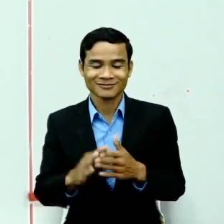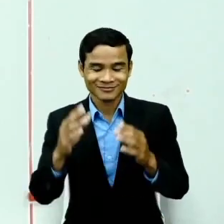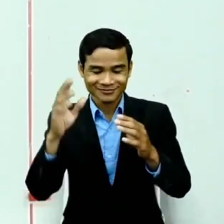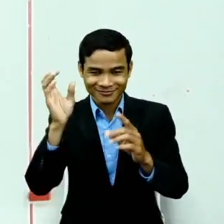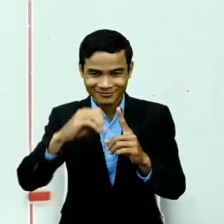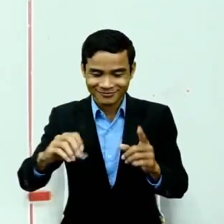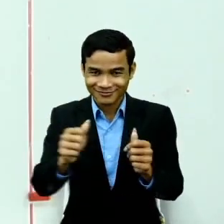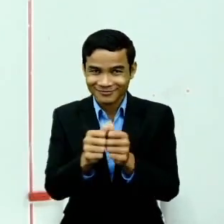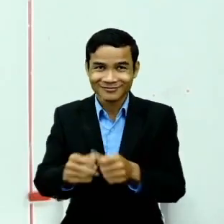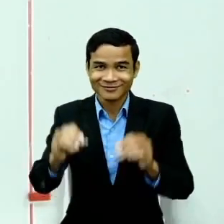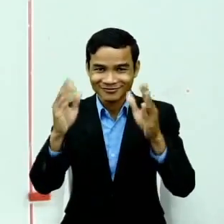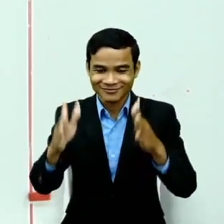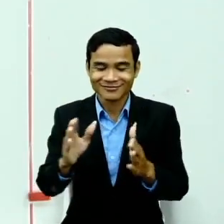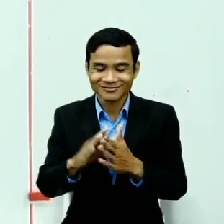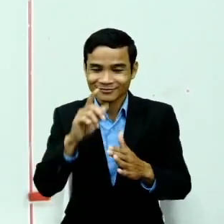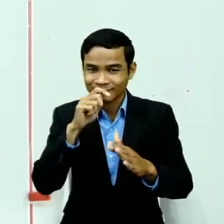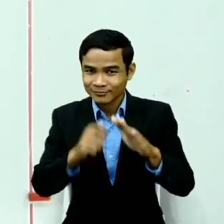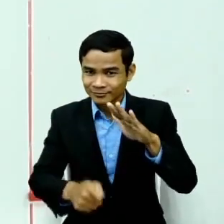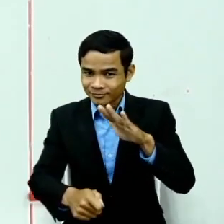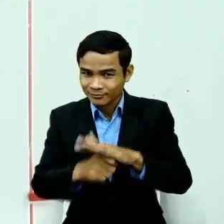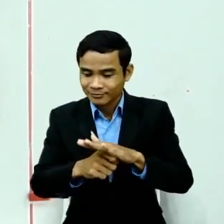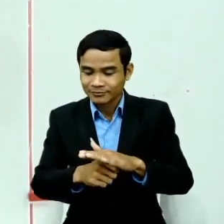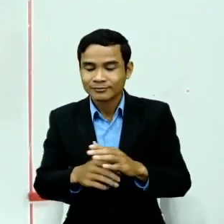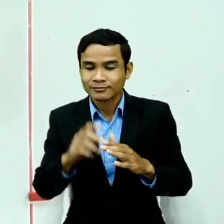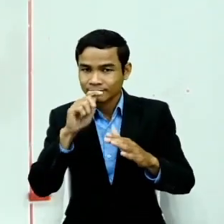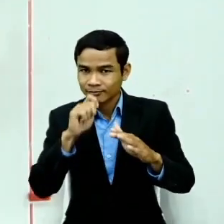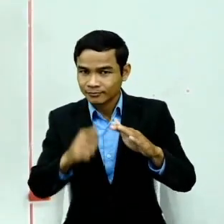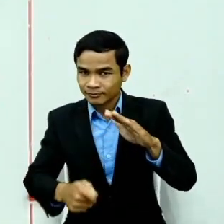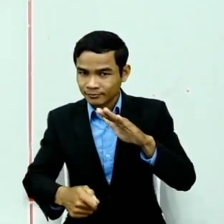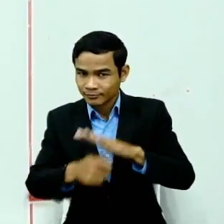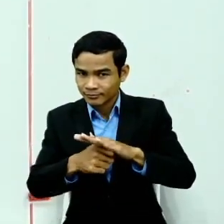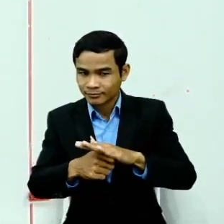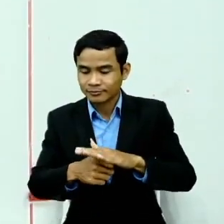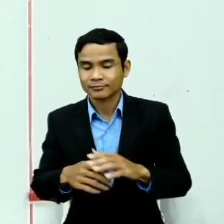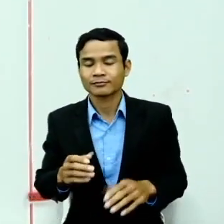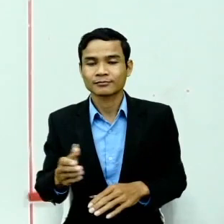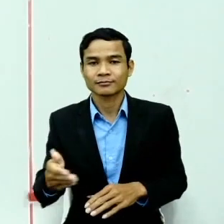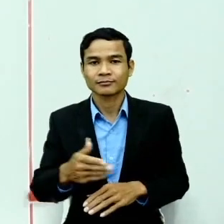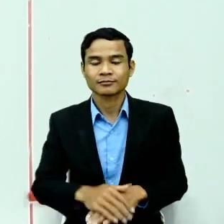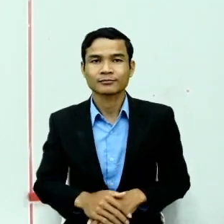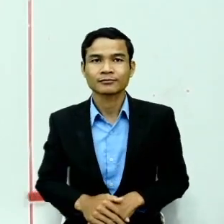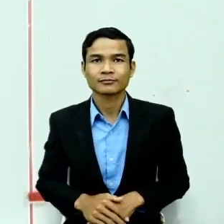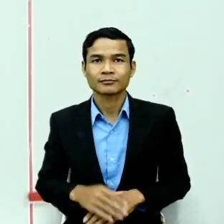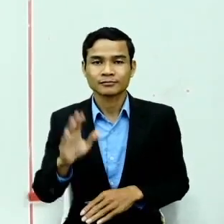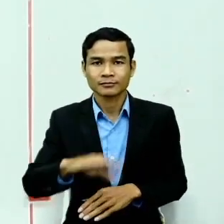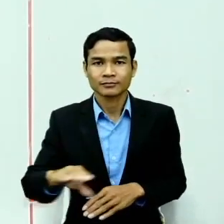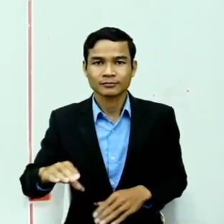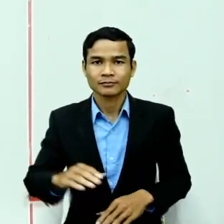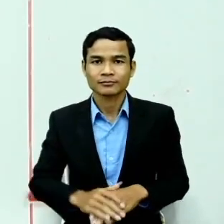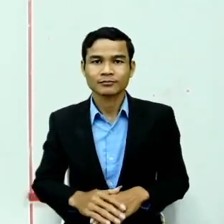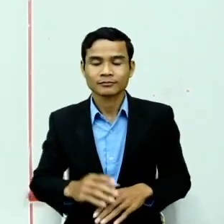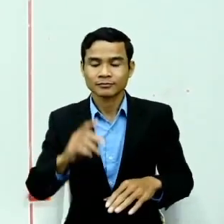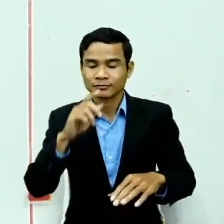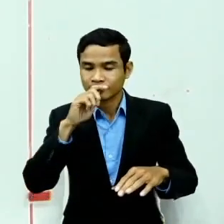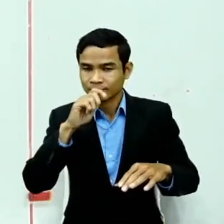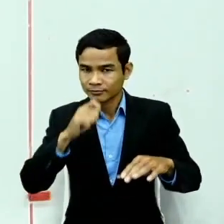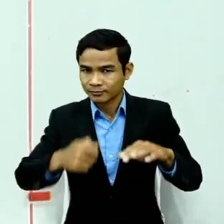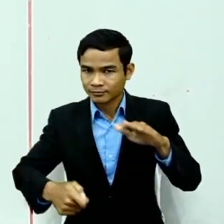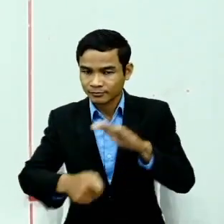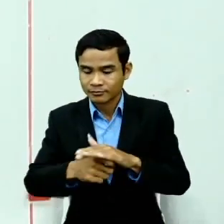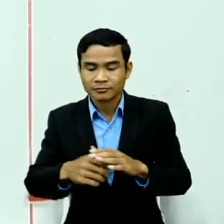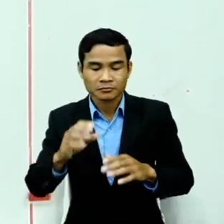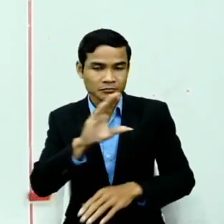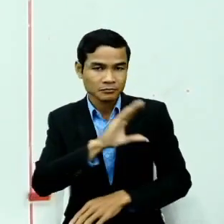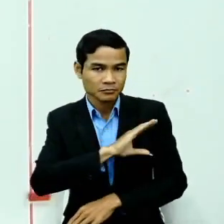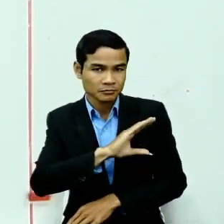ngạt chà lấy dựng ăn bịa sấn sẩm ngạt chà chà con từng ọc nế chà bù lì á bù